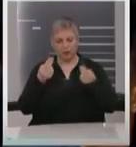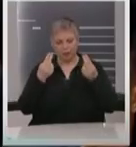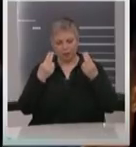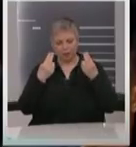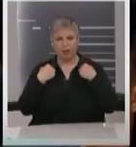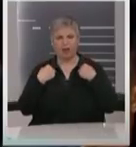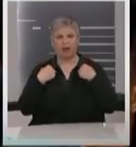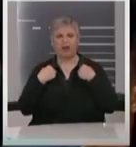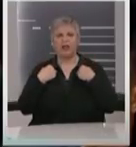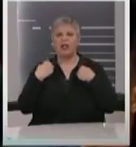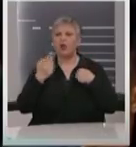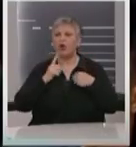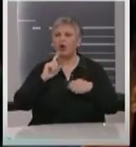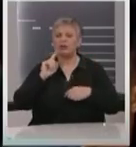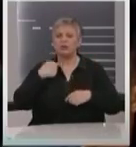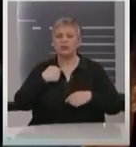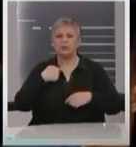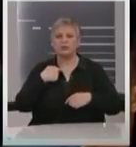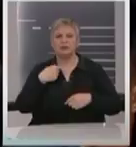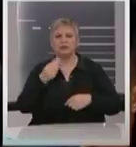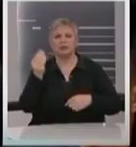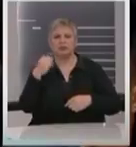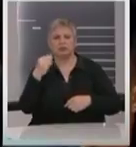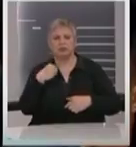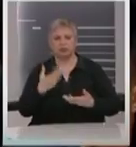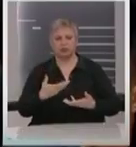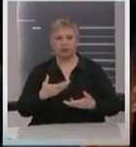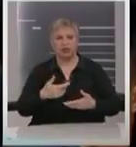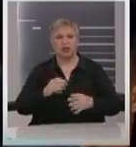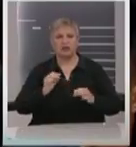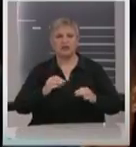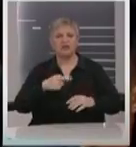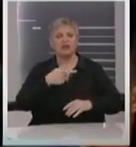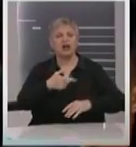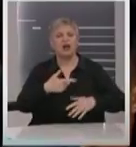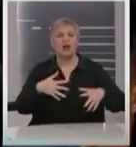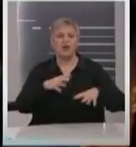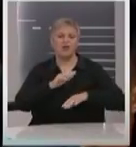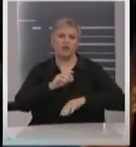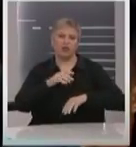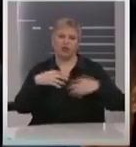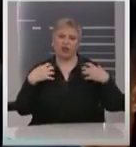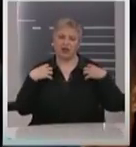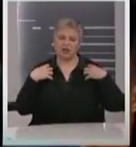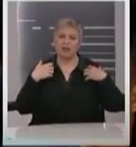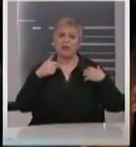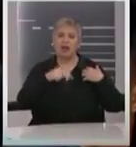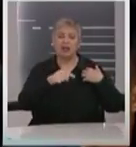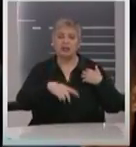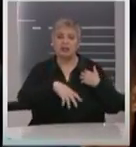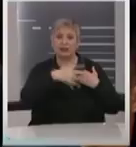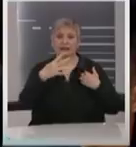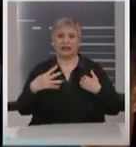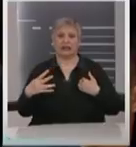στα διεθνή συμφέροντα. Και έχετε μεγάλη ευθύνη εσείς, κύριοι του ΣΥΡΙΖΑ,